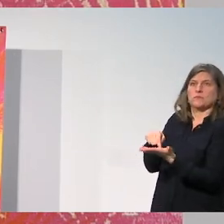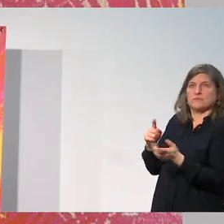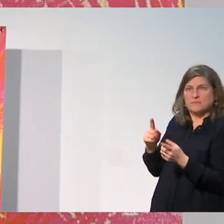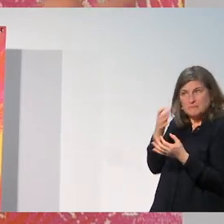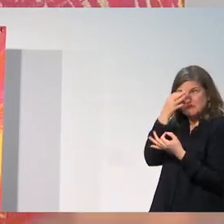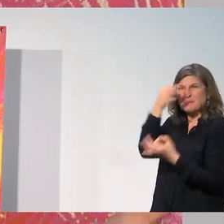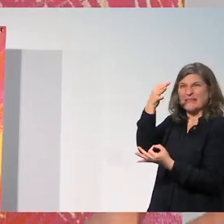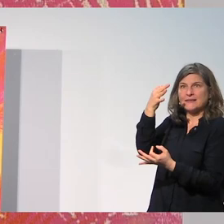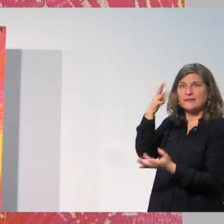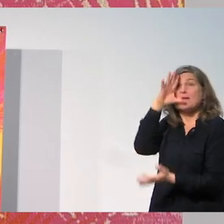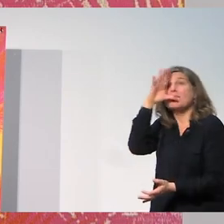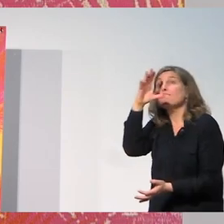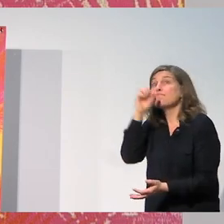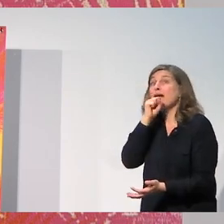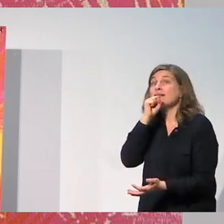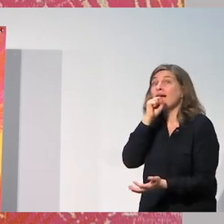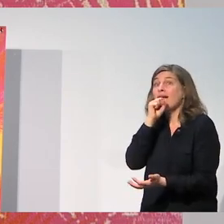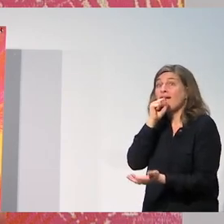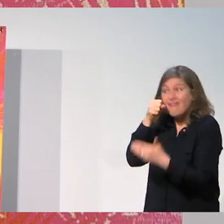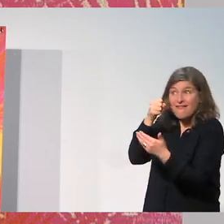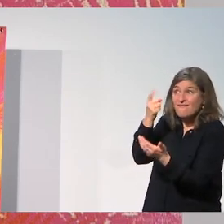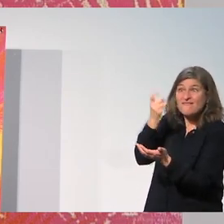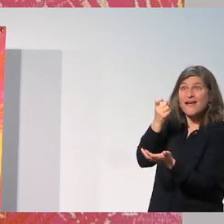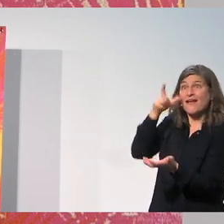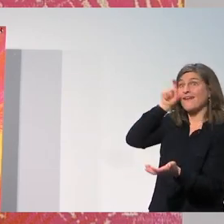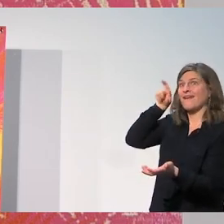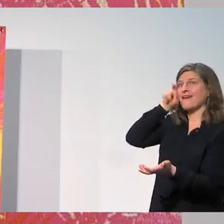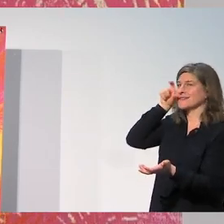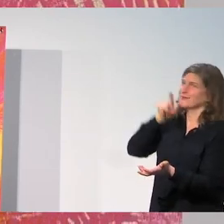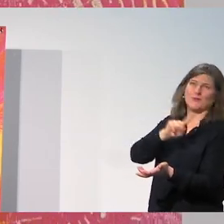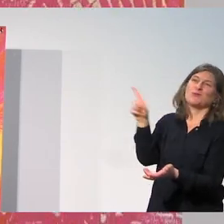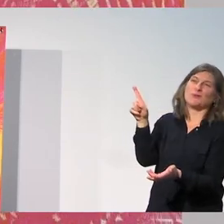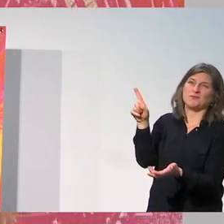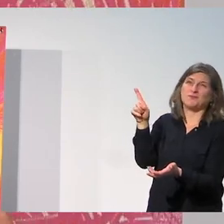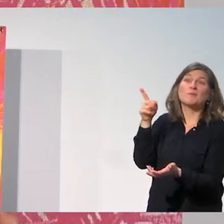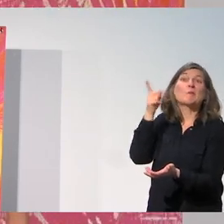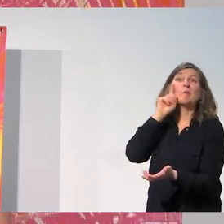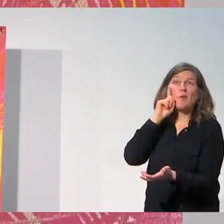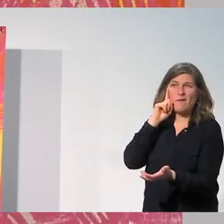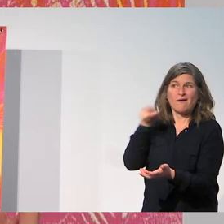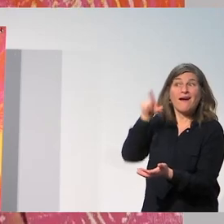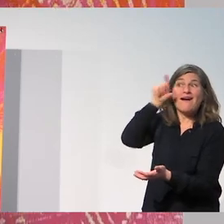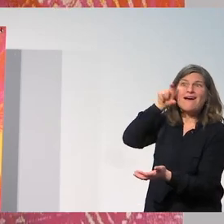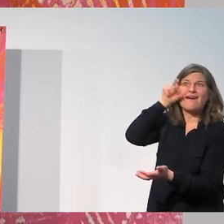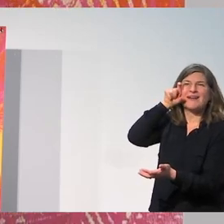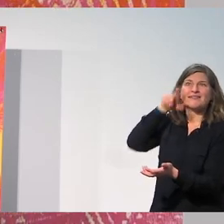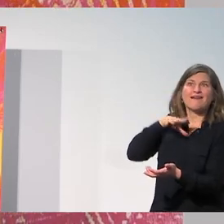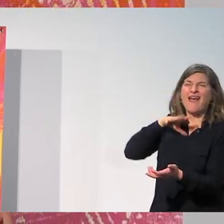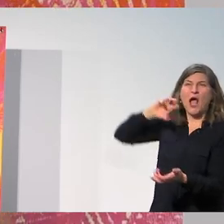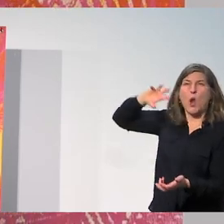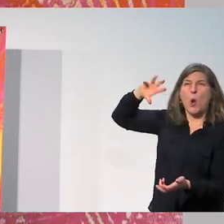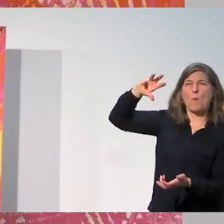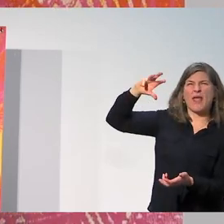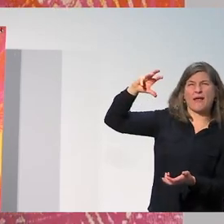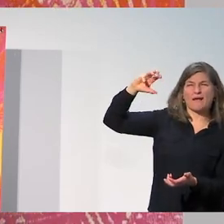ce n'est pas un hasard si la philosophie est née en Grèce. Il nous dit parce que en Grèce, on a une lumière tellement intense